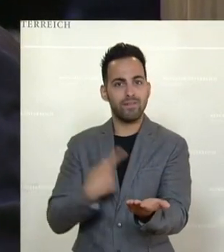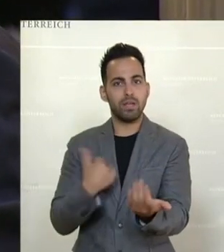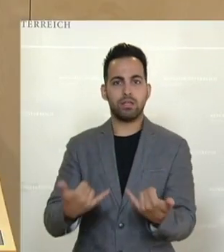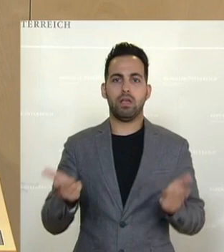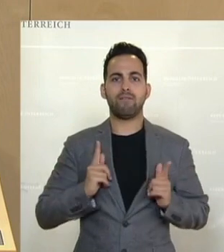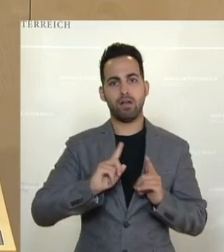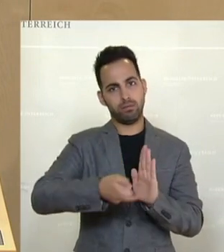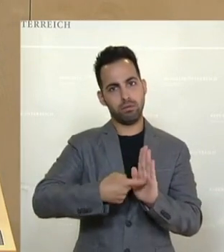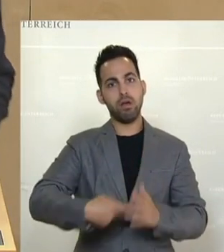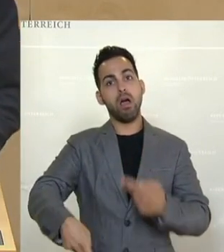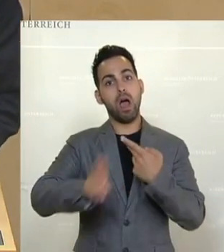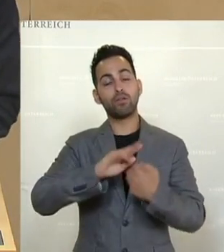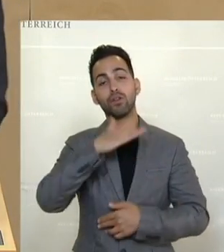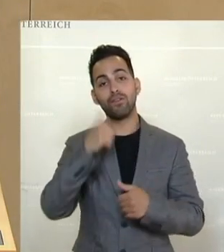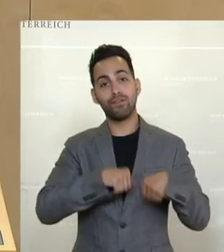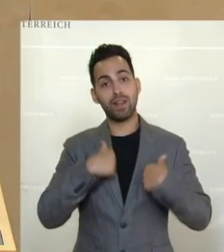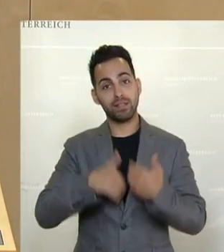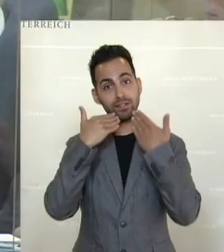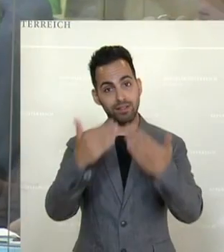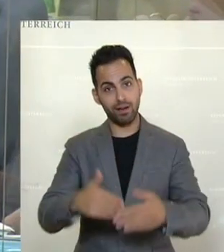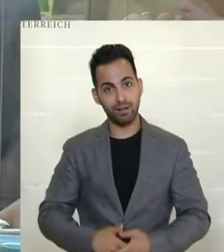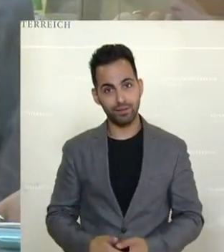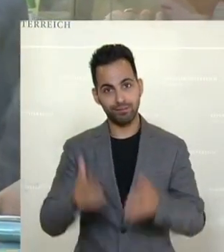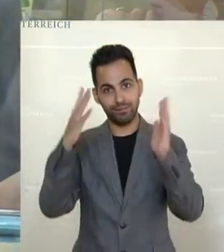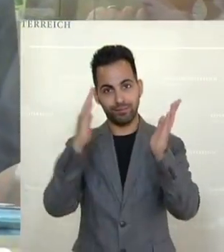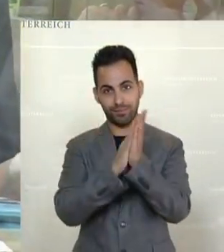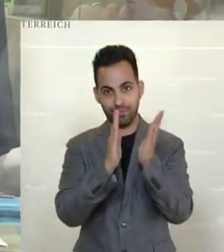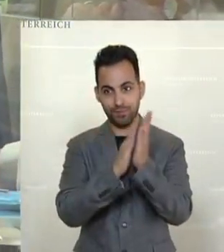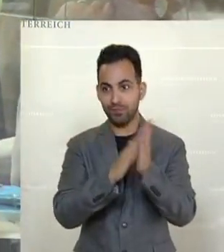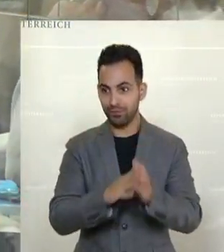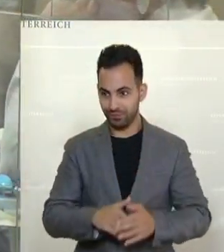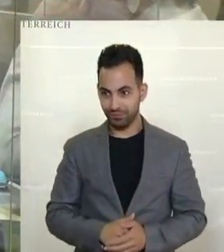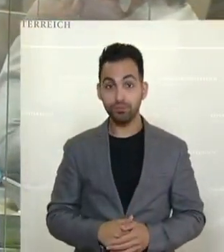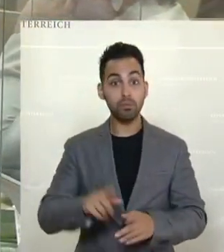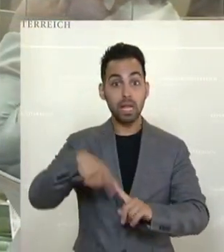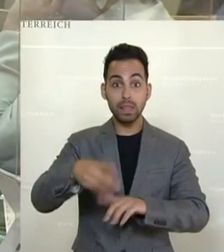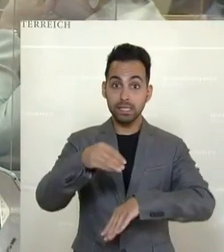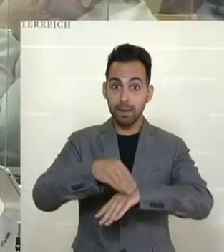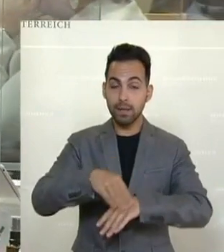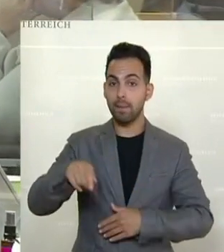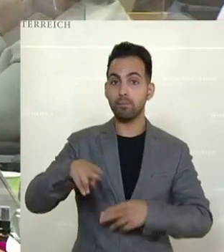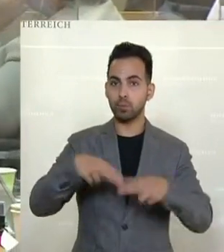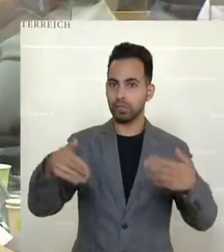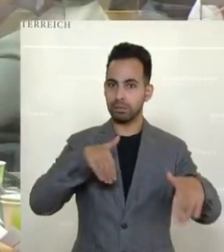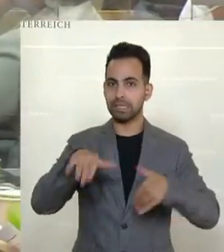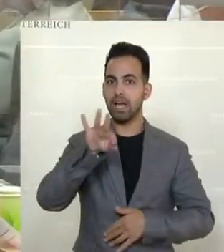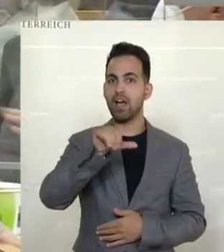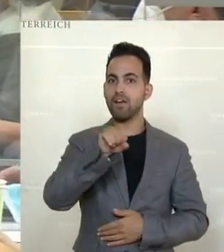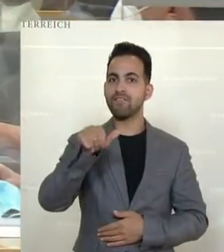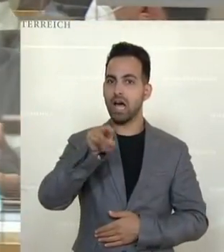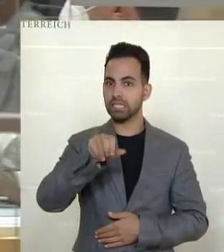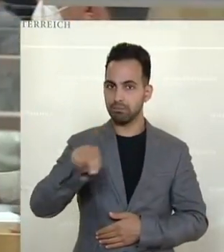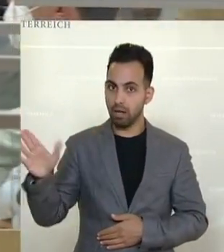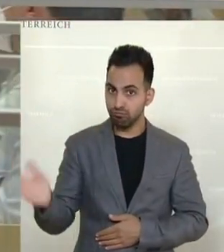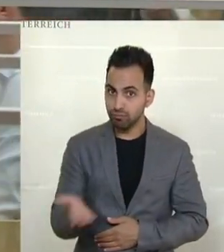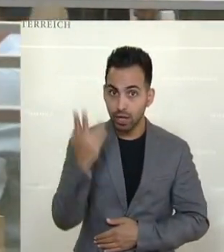Antworten von Ihnen. Vielen herzlichen Dank. Bildungsverluste, Bewegungsarmut und Unlust seien Folgen von Schulschließungen im Lockdown. Auch für den